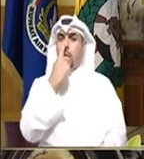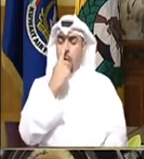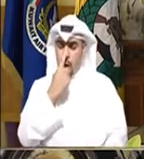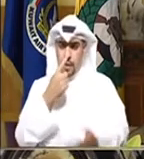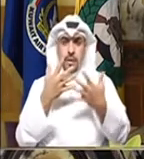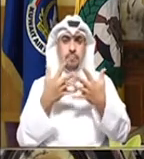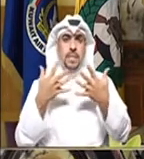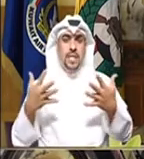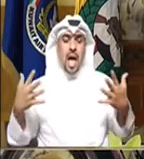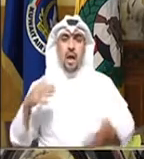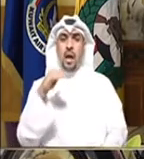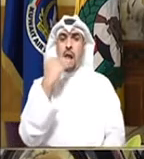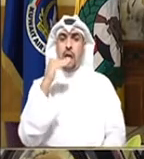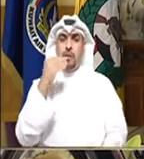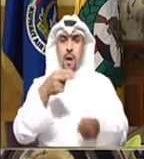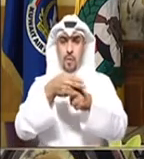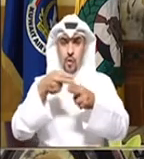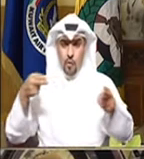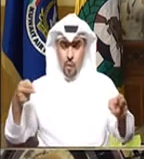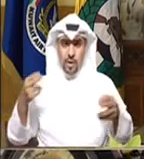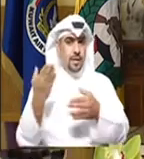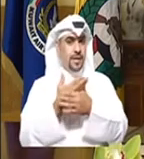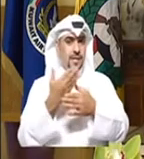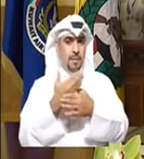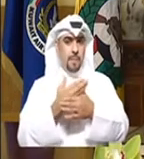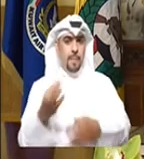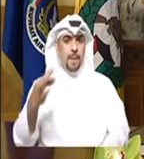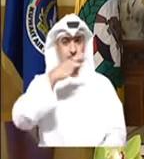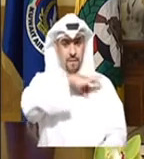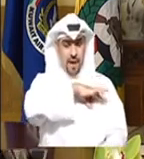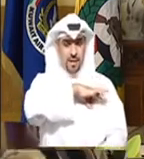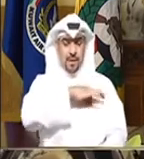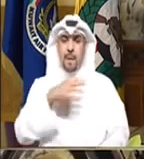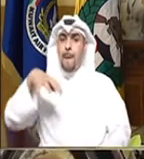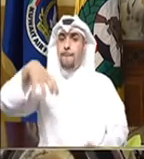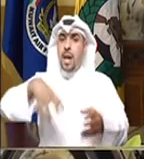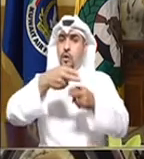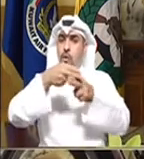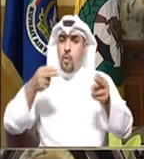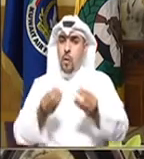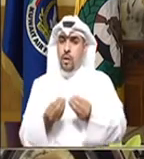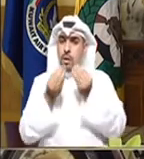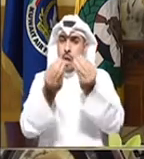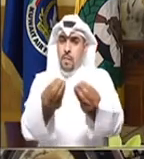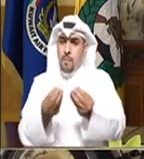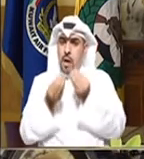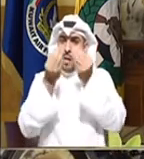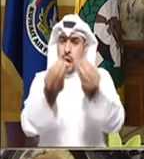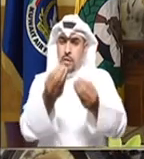قدراتكم والاستفادة معا مما تقدمه الدولة من امتيازات